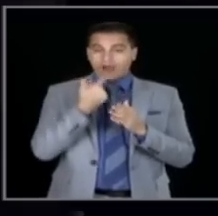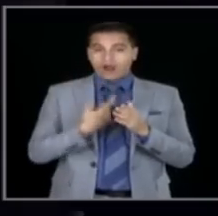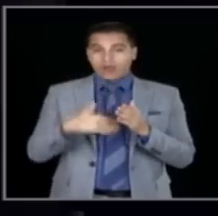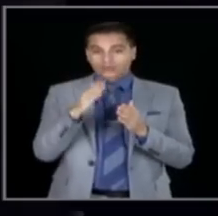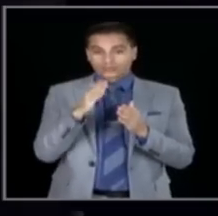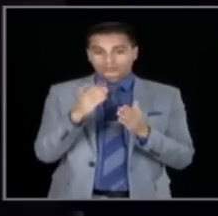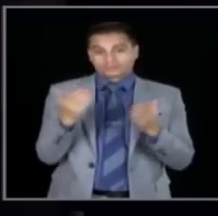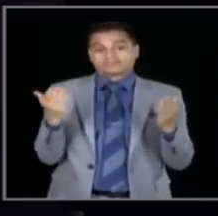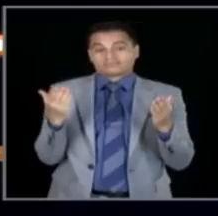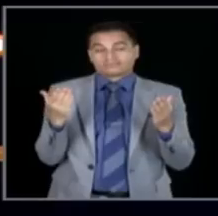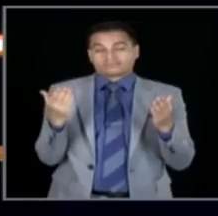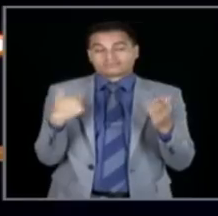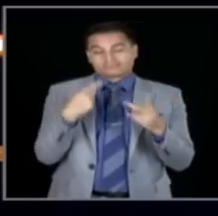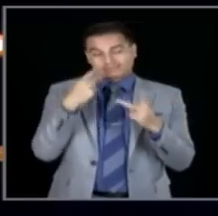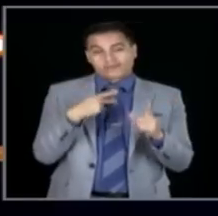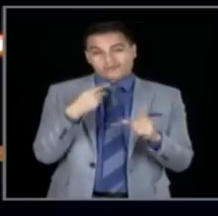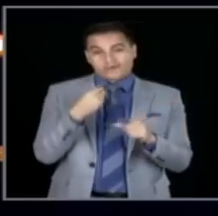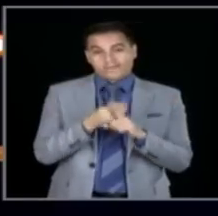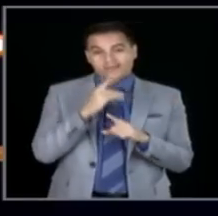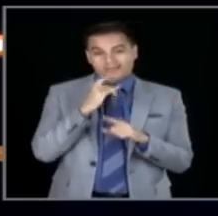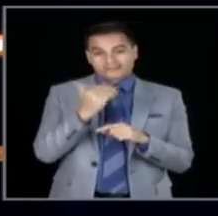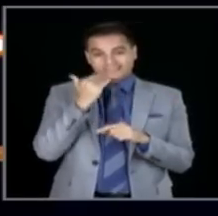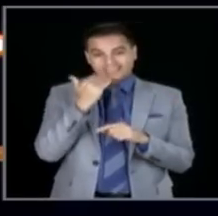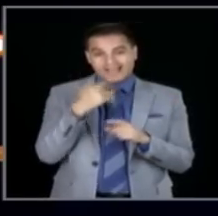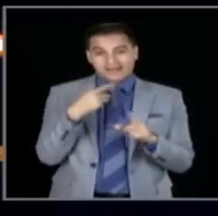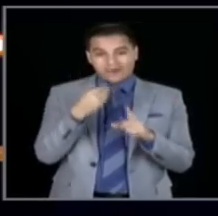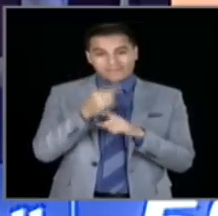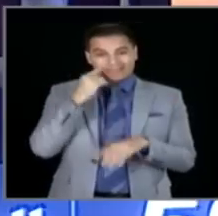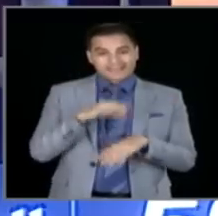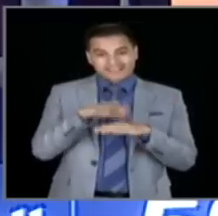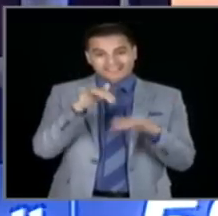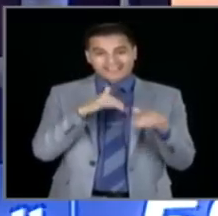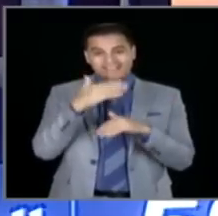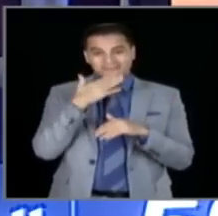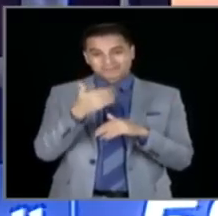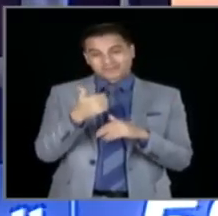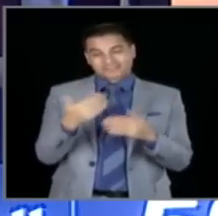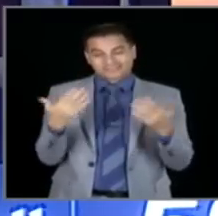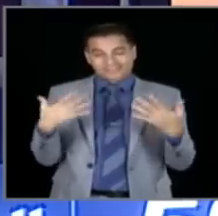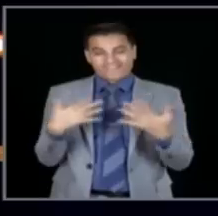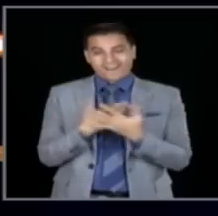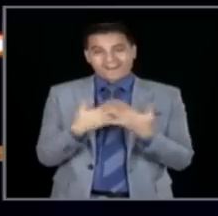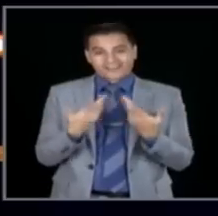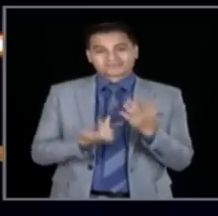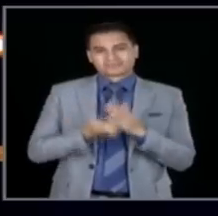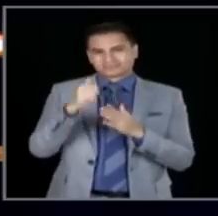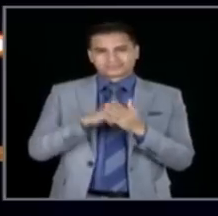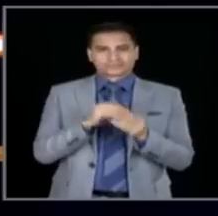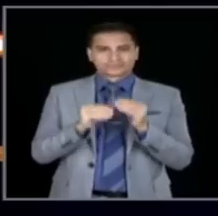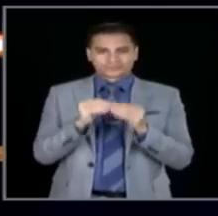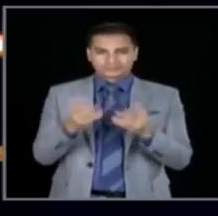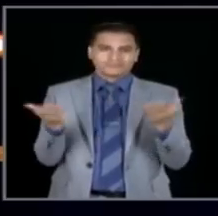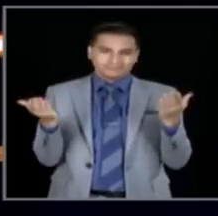طول. أنا عاجبني الموضوع ده على طول الخط، بحب الناس اللي جاية تنبسط، فرحانين بالبازل. هيحصل إيه يعني لو غلط؟ يعني مفيش